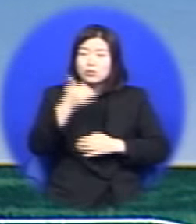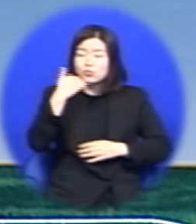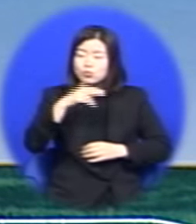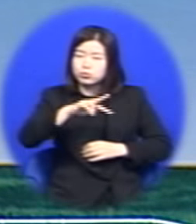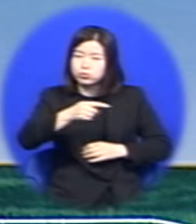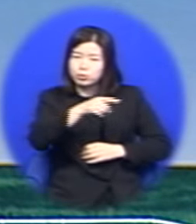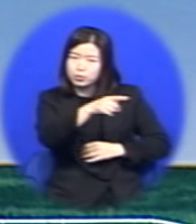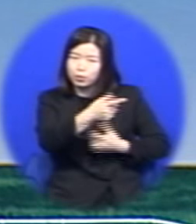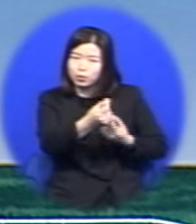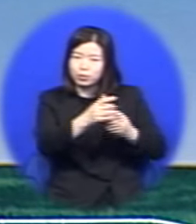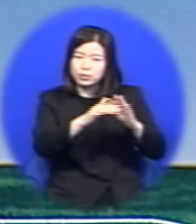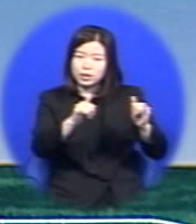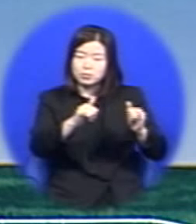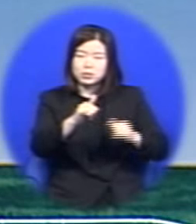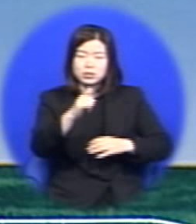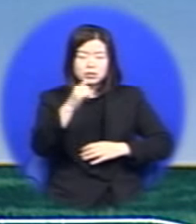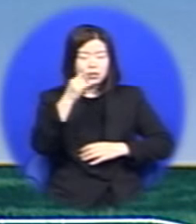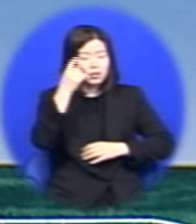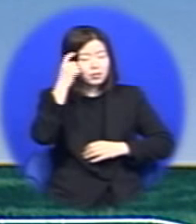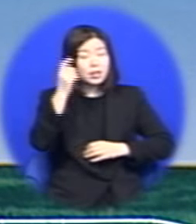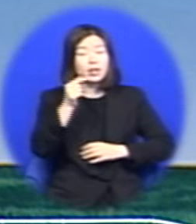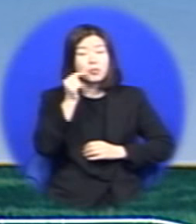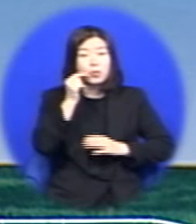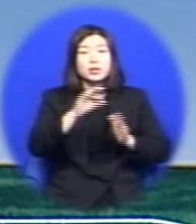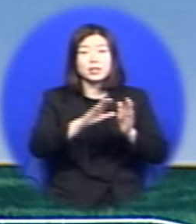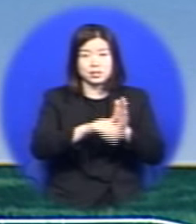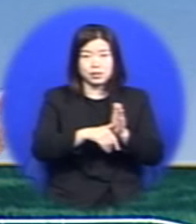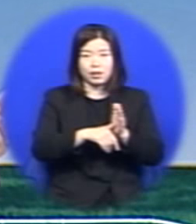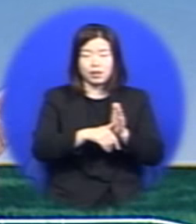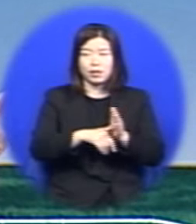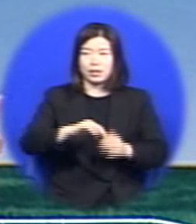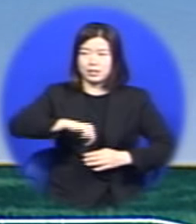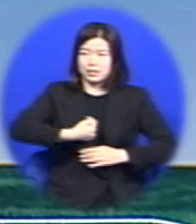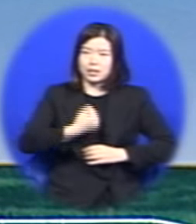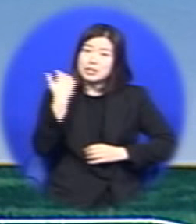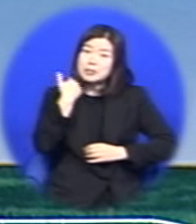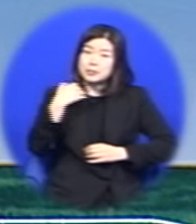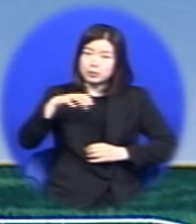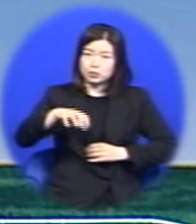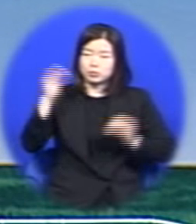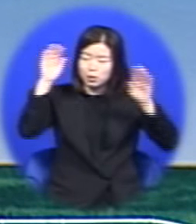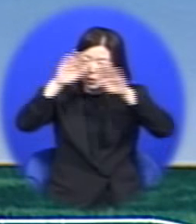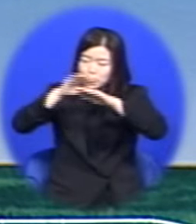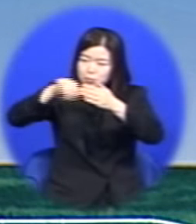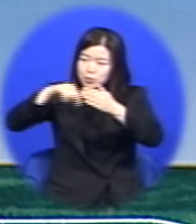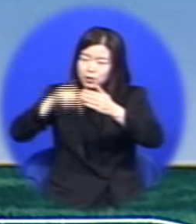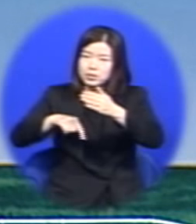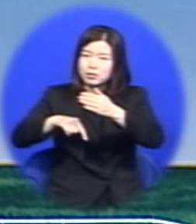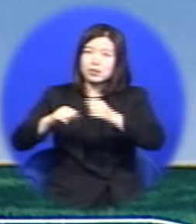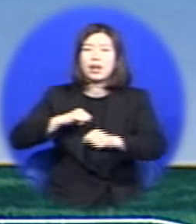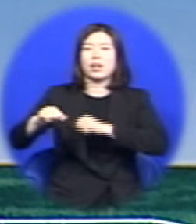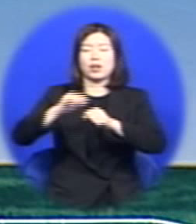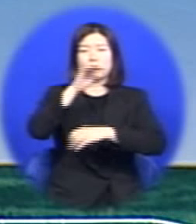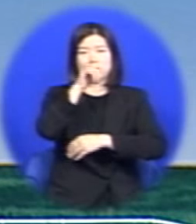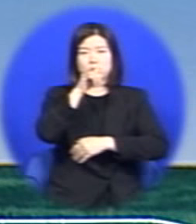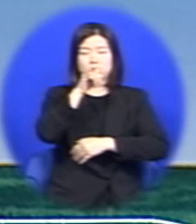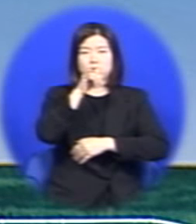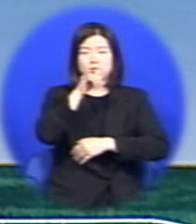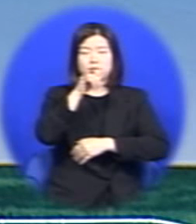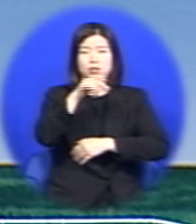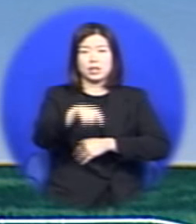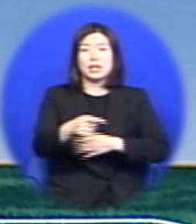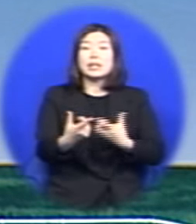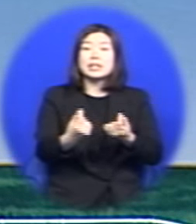못했던 그런 일을 혼자 있을 때 아주 어두움 속에서는 저지르고 사는 겁니다. 이런 행실이